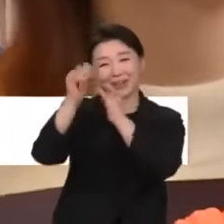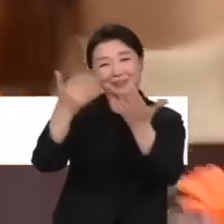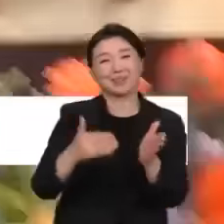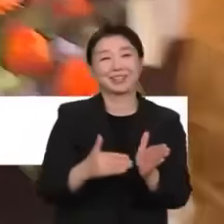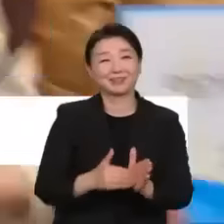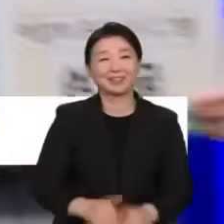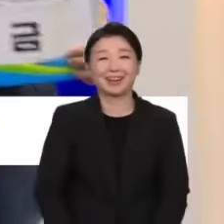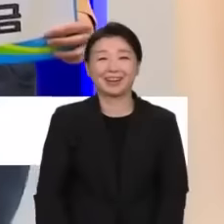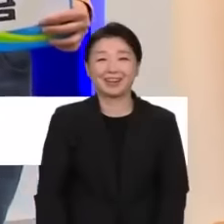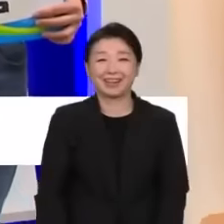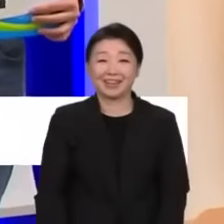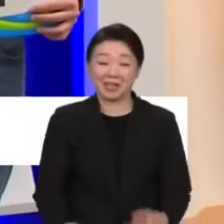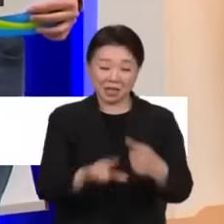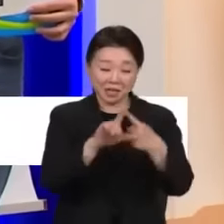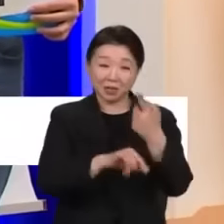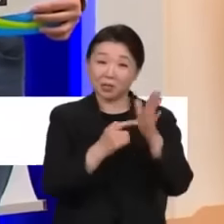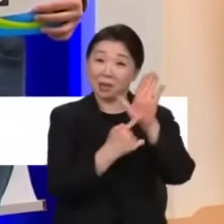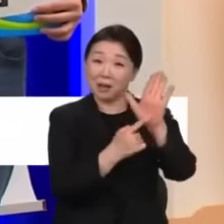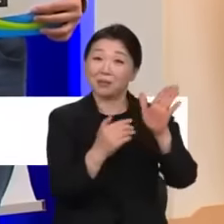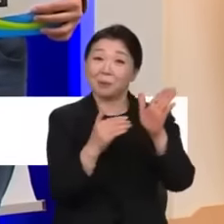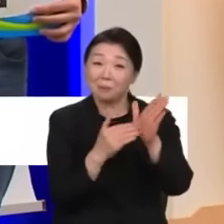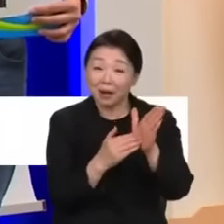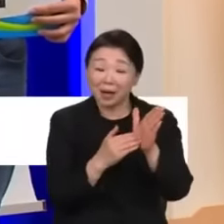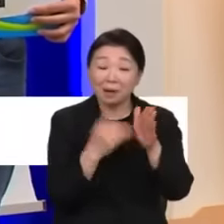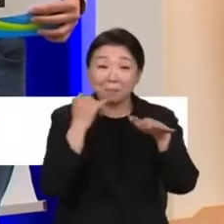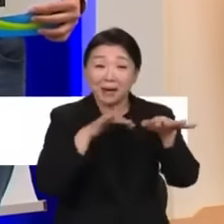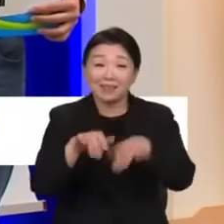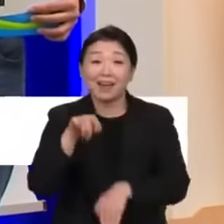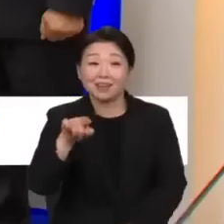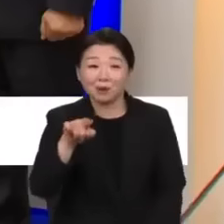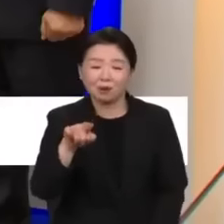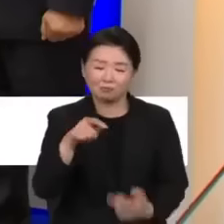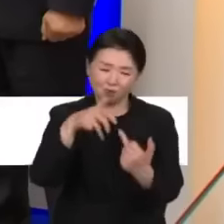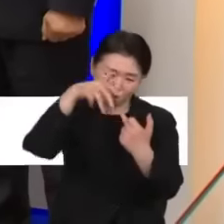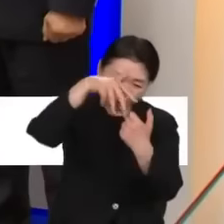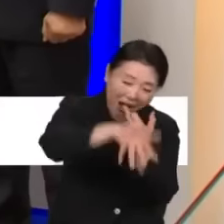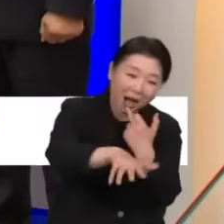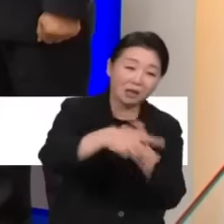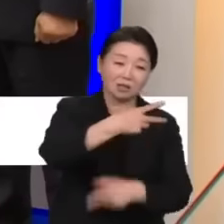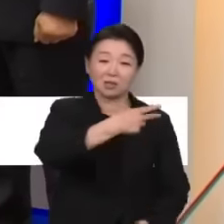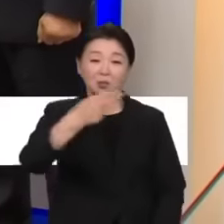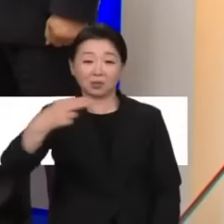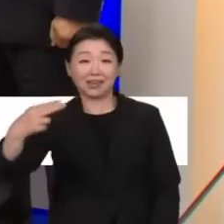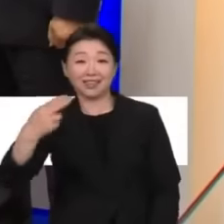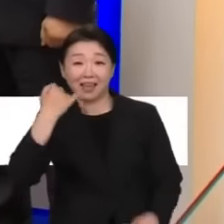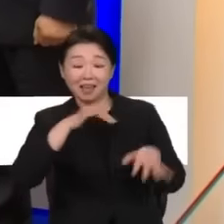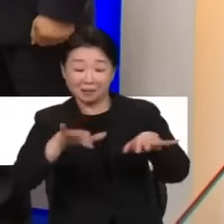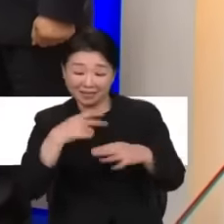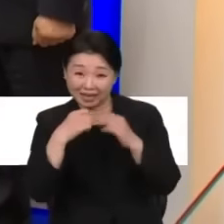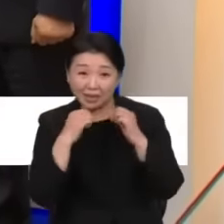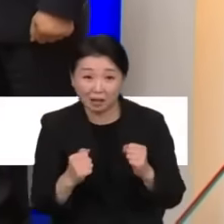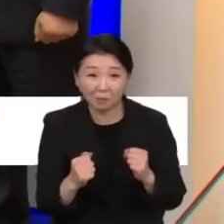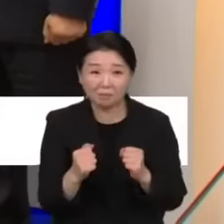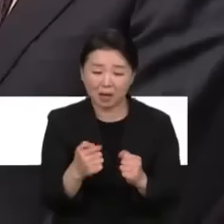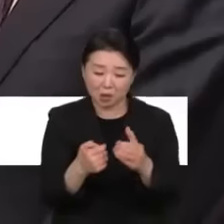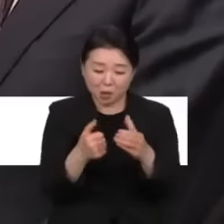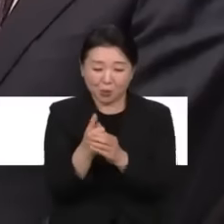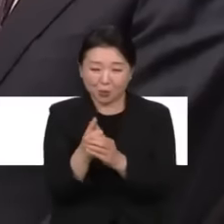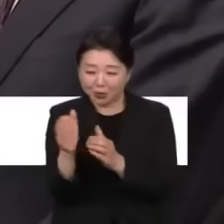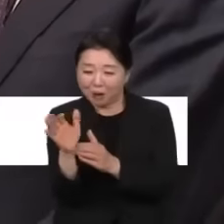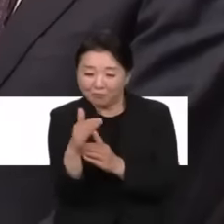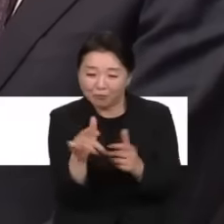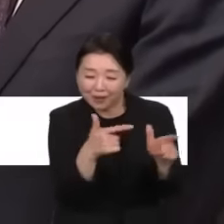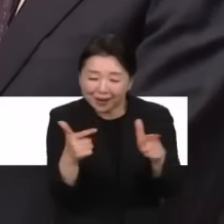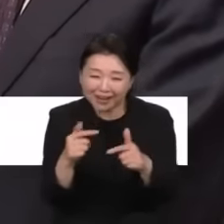받았습니다. 지난 1월 방송된 램베 미지의 바다는 화산재로 뒤덮인 인도네시아 램베 해협에서 살아남은 희귀한